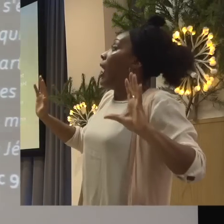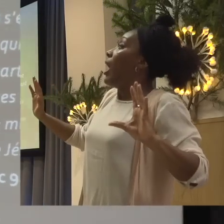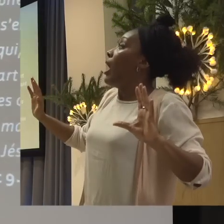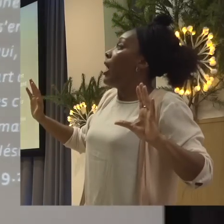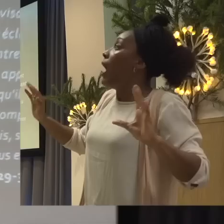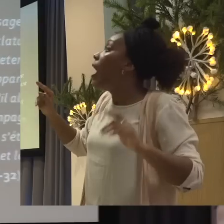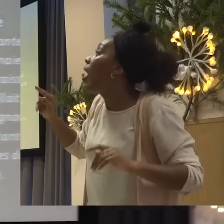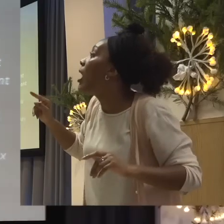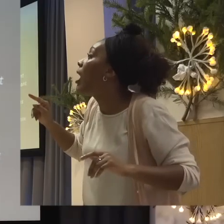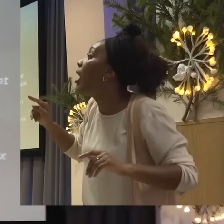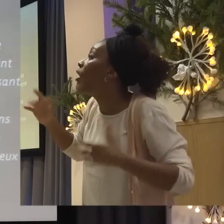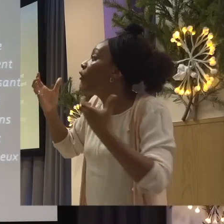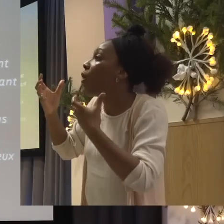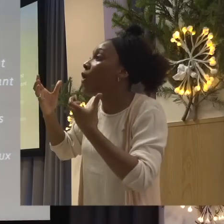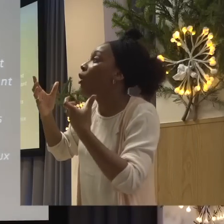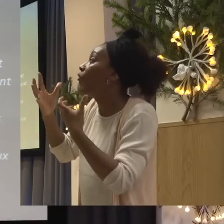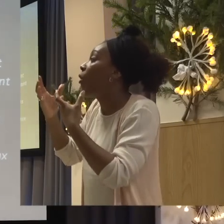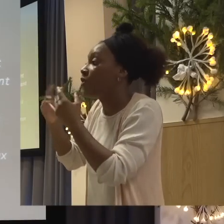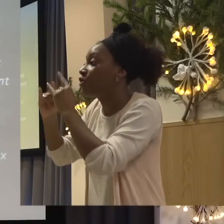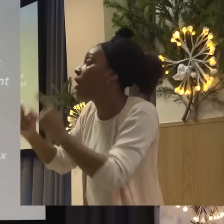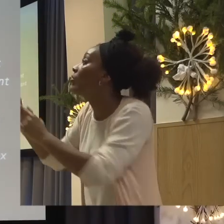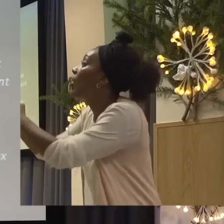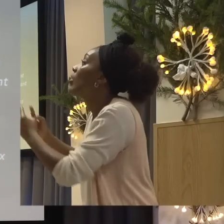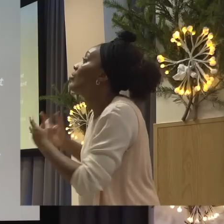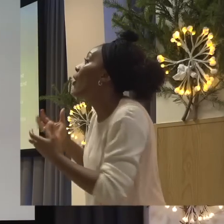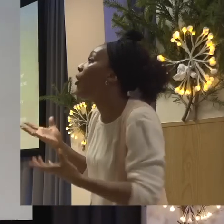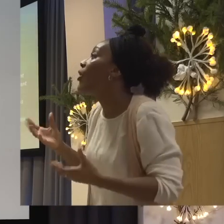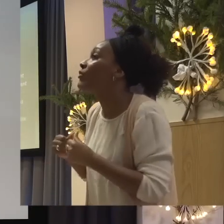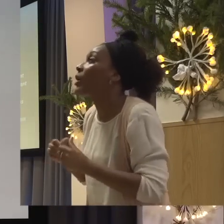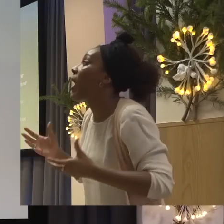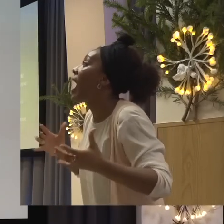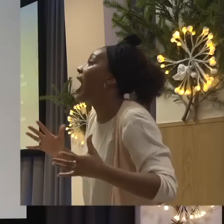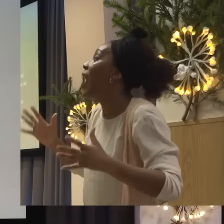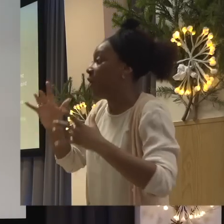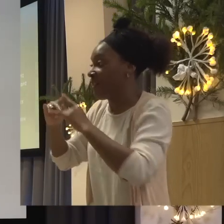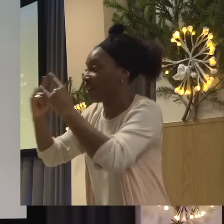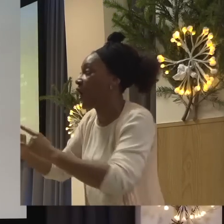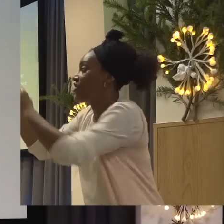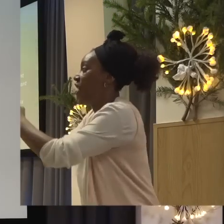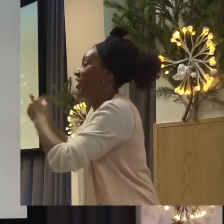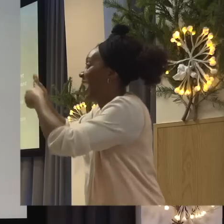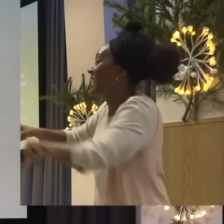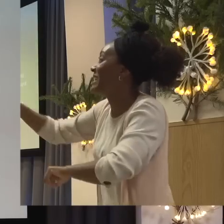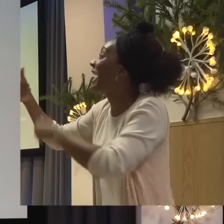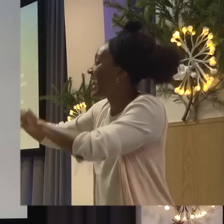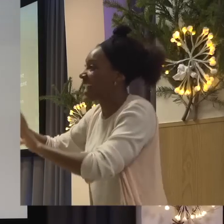Alléluia. Non, non. Lui, il se dépêche à dire, on va faire 3 tentes.